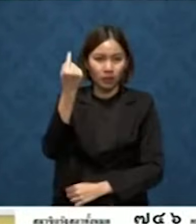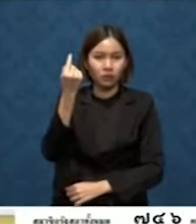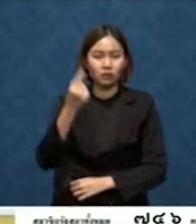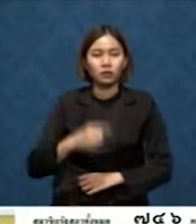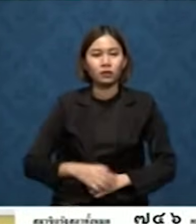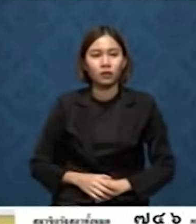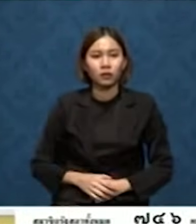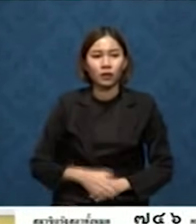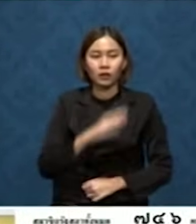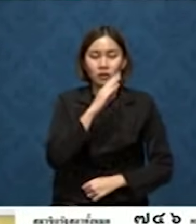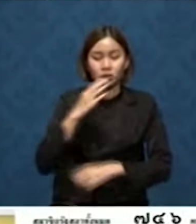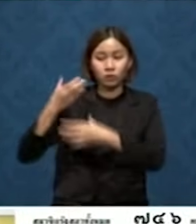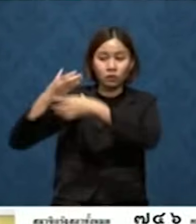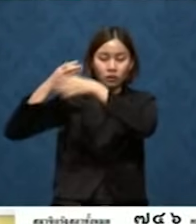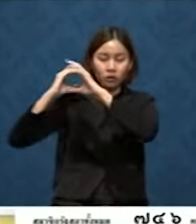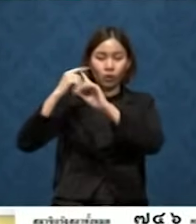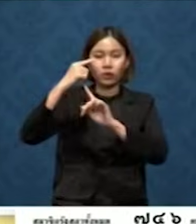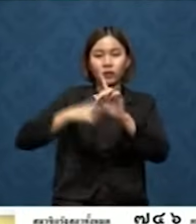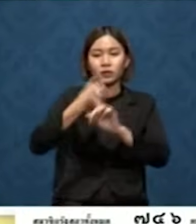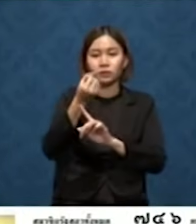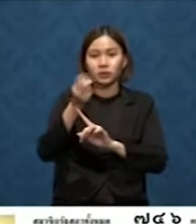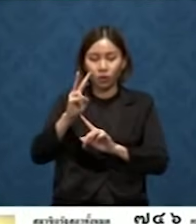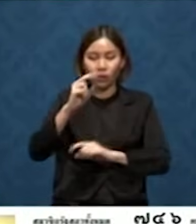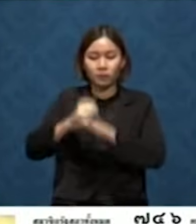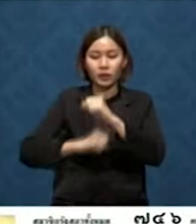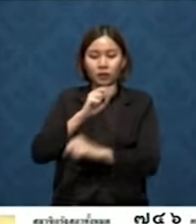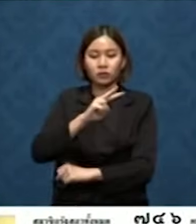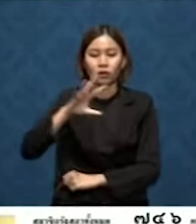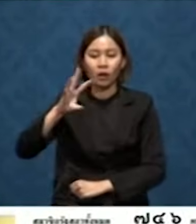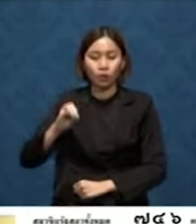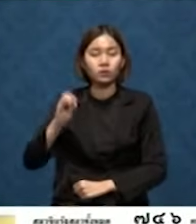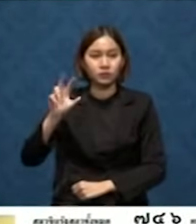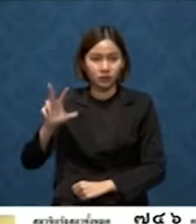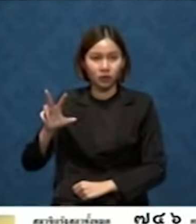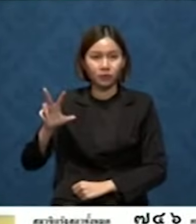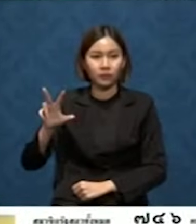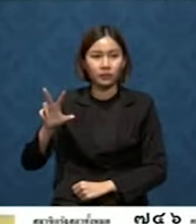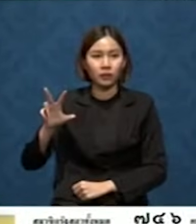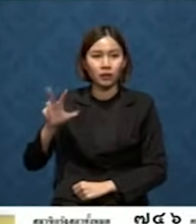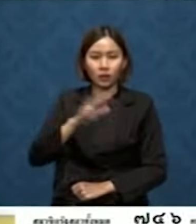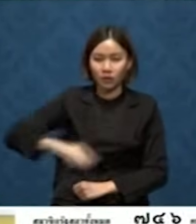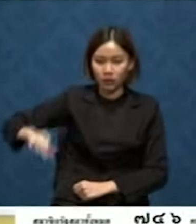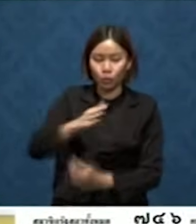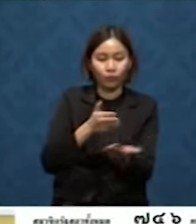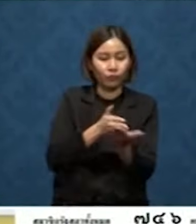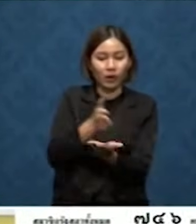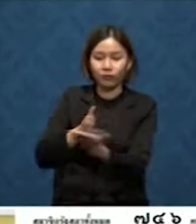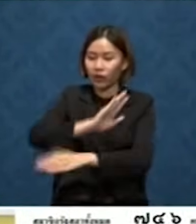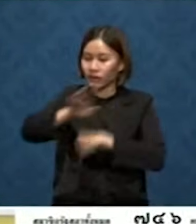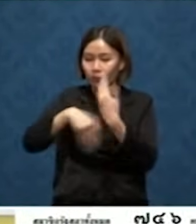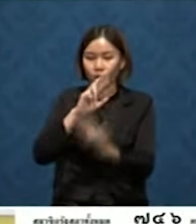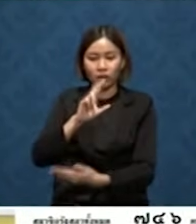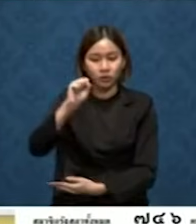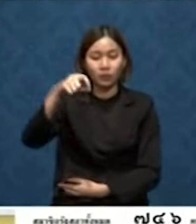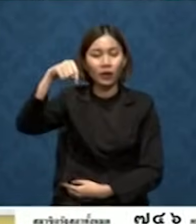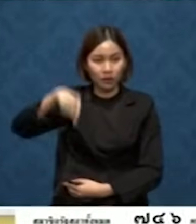เพราะหากเราย้อนไปครับเมื่อเดือนพฤศจิกายนปี 2563พวกเราทุกฝ่ายครับในรัฐสภาแห่ง